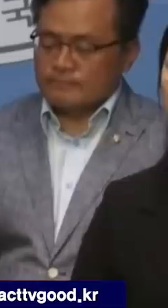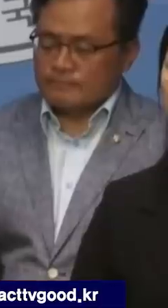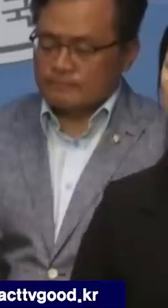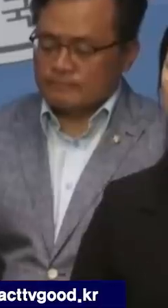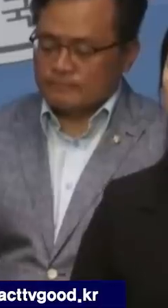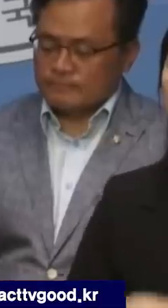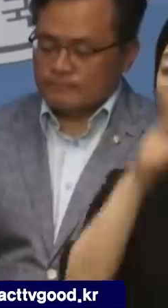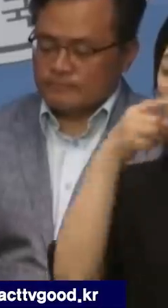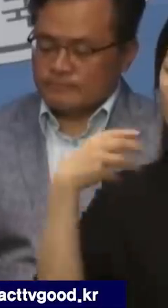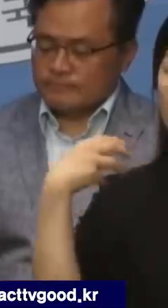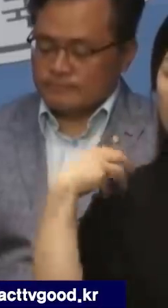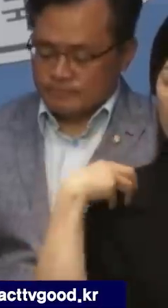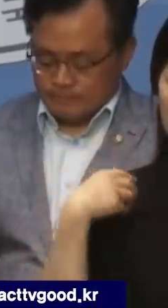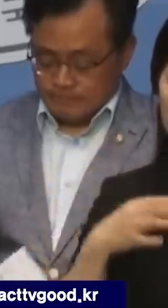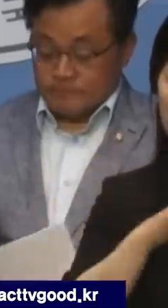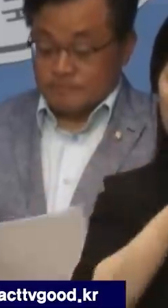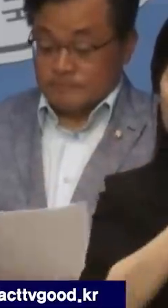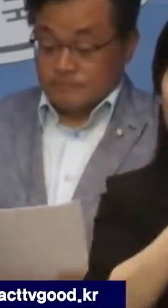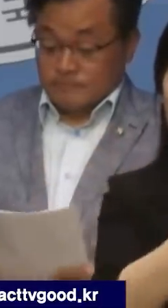정부 관계자들한테